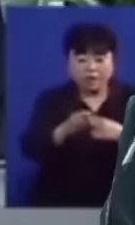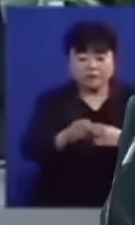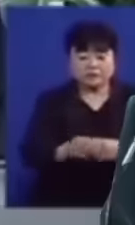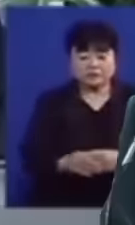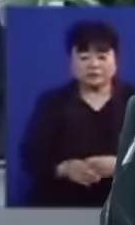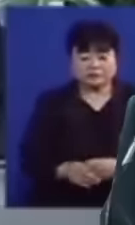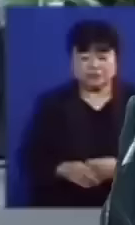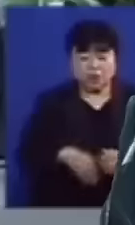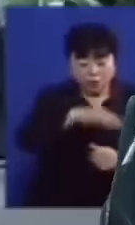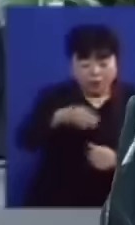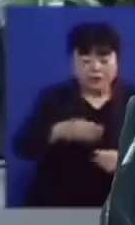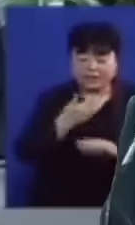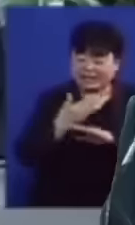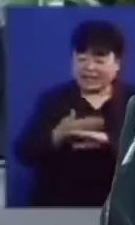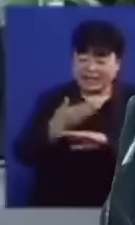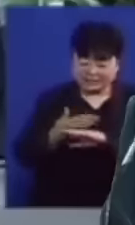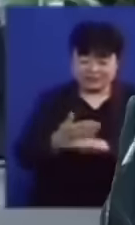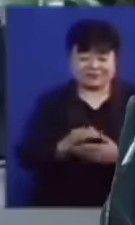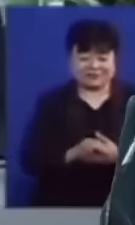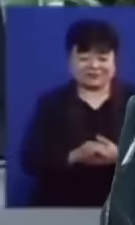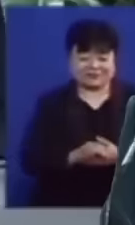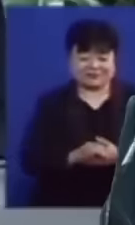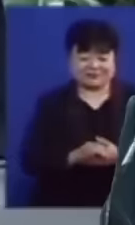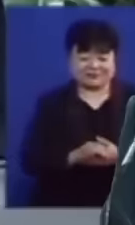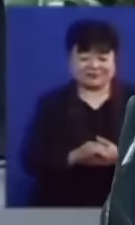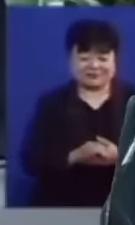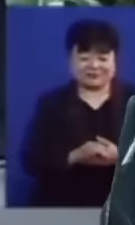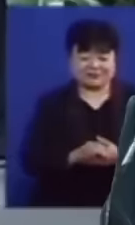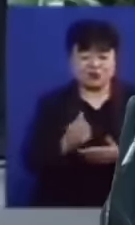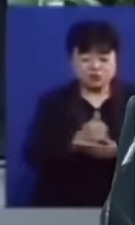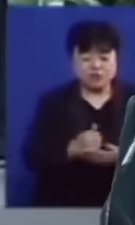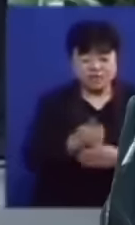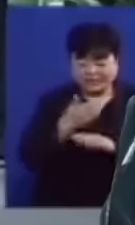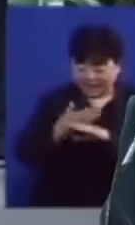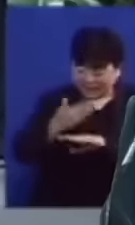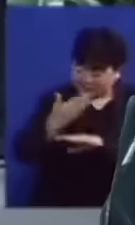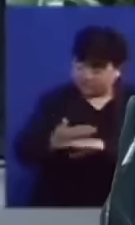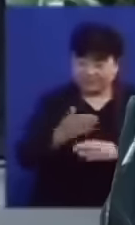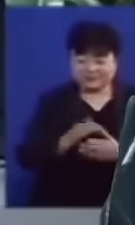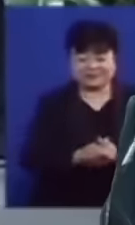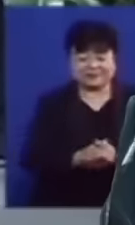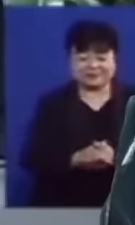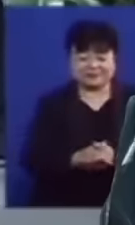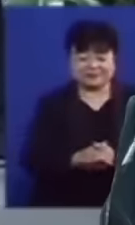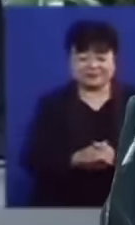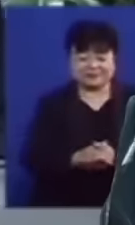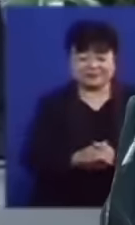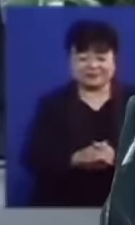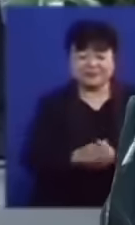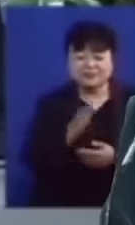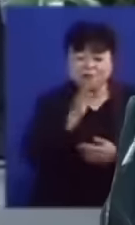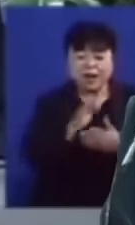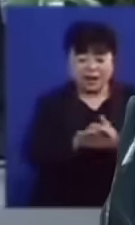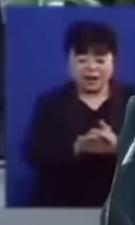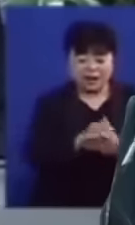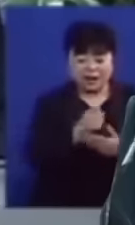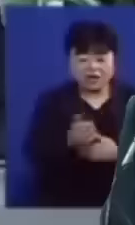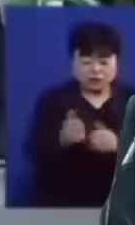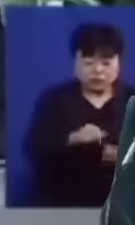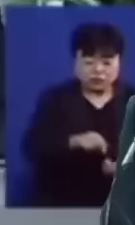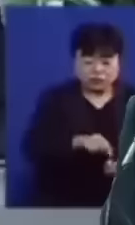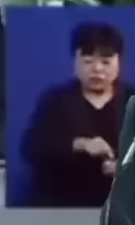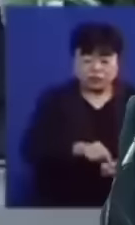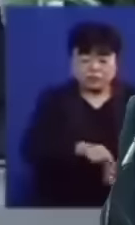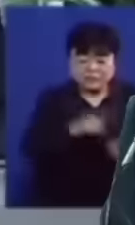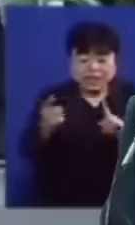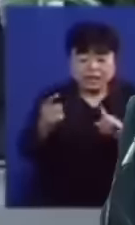달라지고 내 환경이 달라지는 것입니다. 운명이 달라지는 것입니다. 정말로 죽고 사는